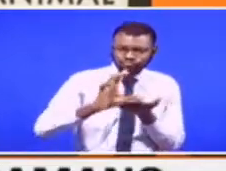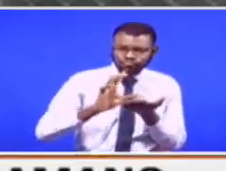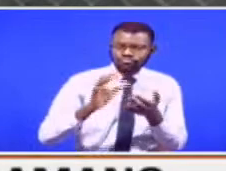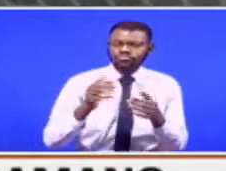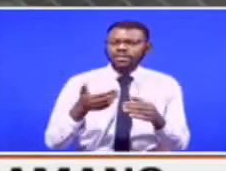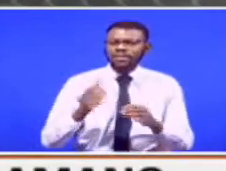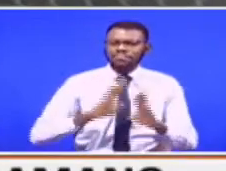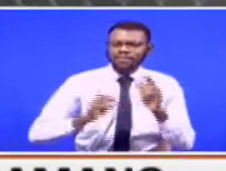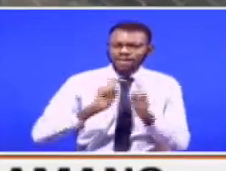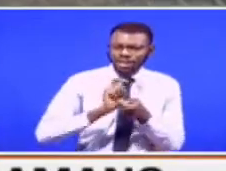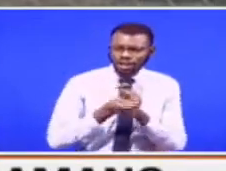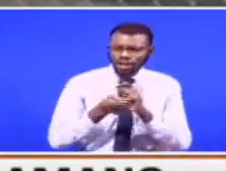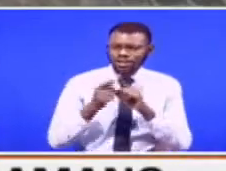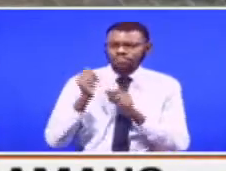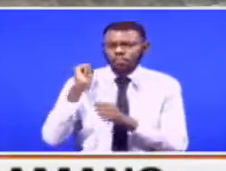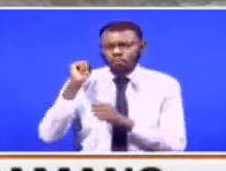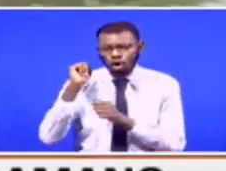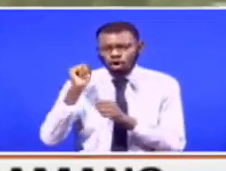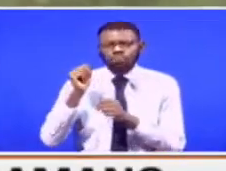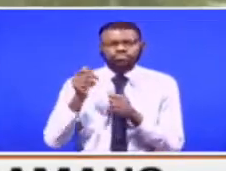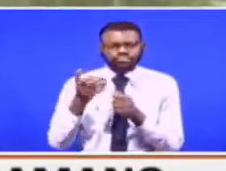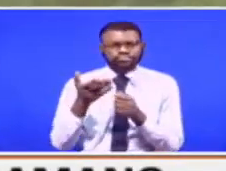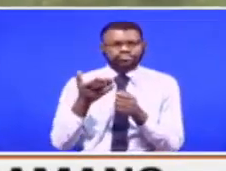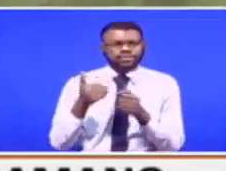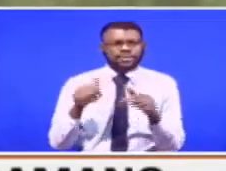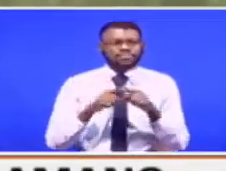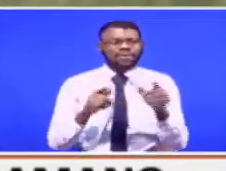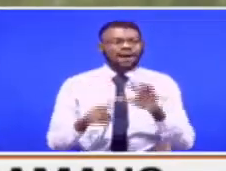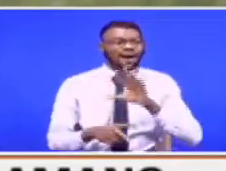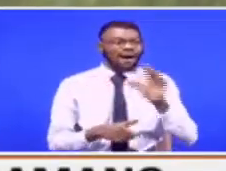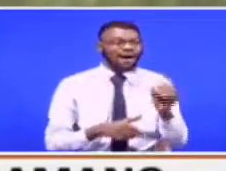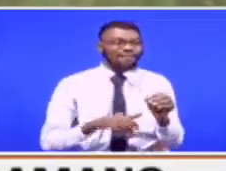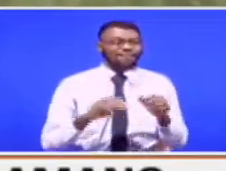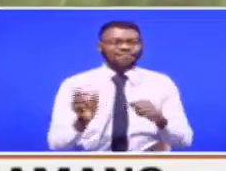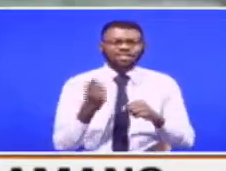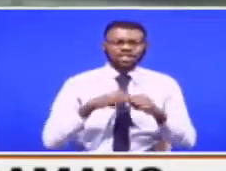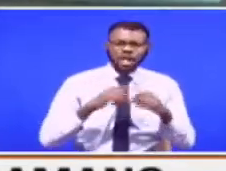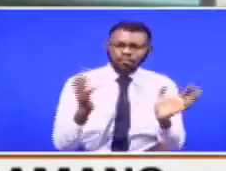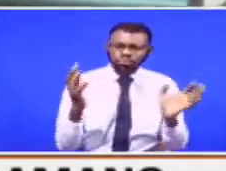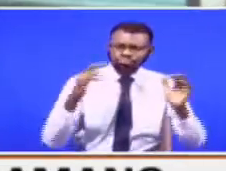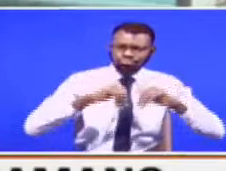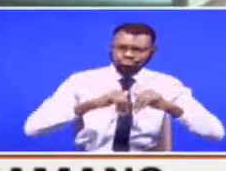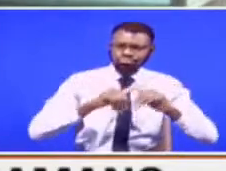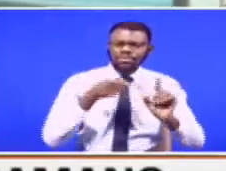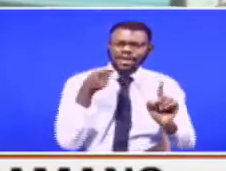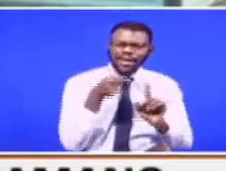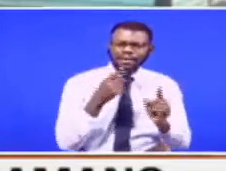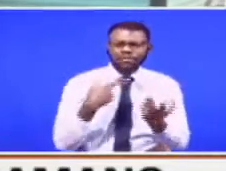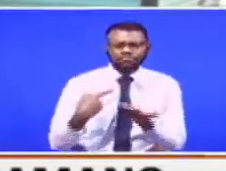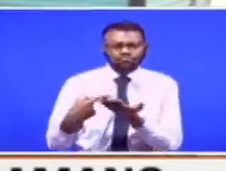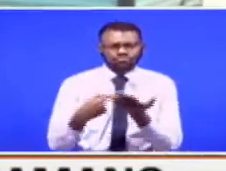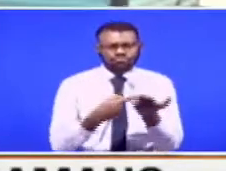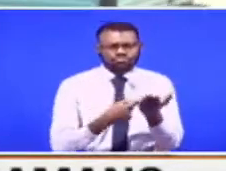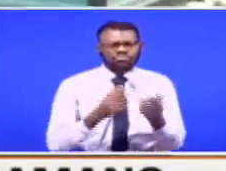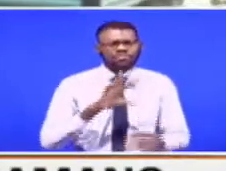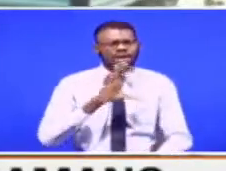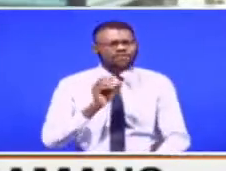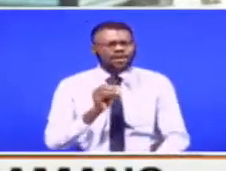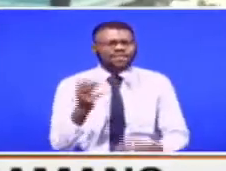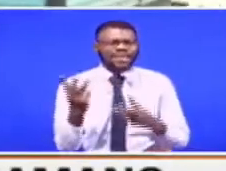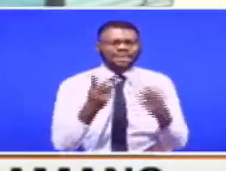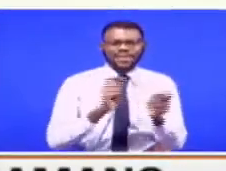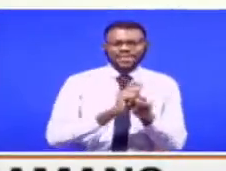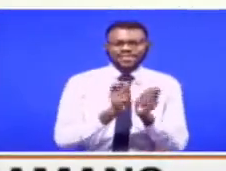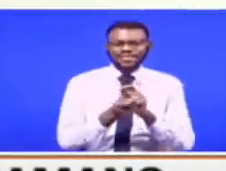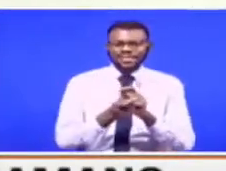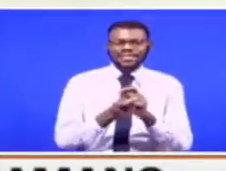etc. Kongamano la kwanza la muungano wa bara la Afrika kuwahi kufanyika kujadili mabadiliko ya hali ya anga barani limeratibiwa